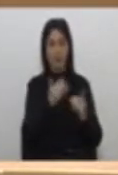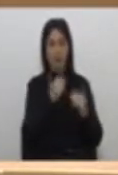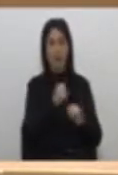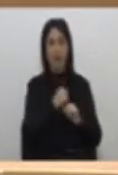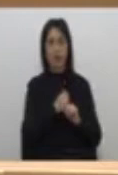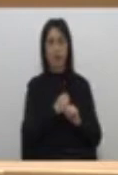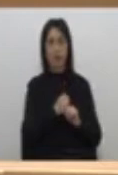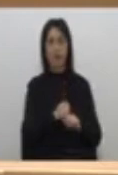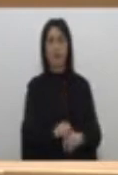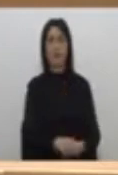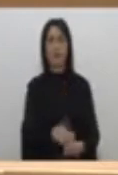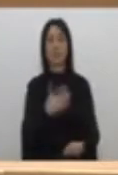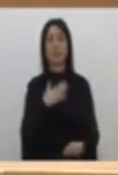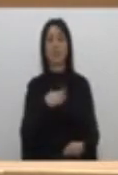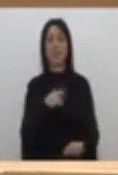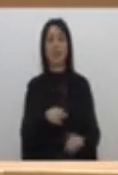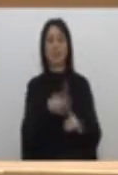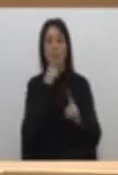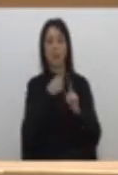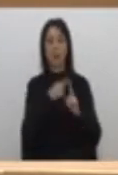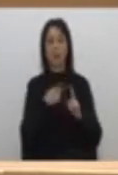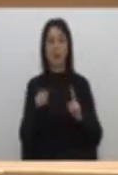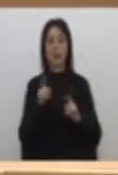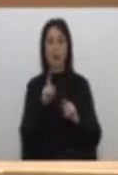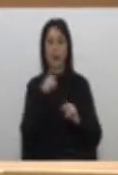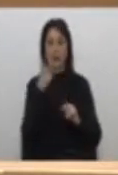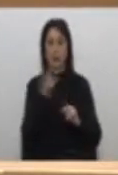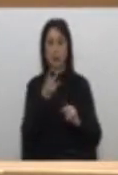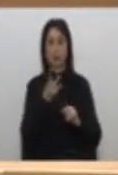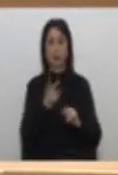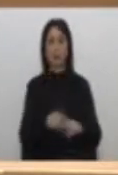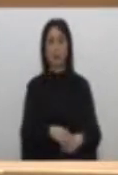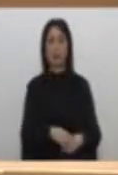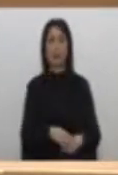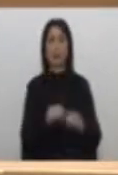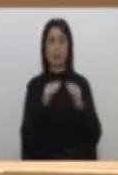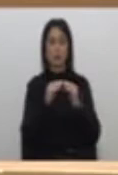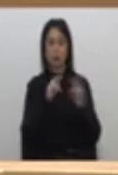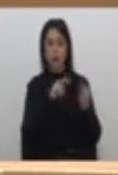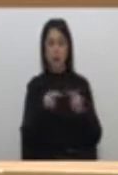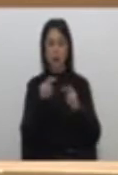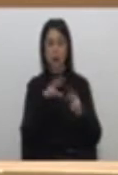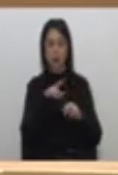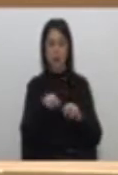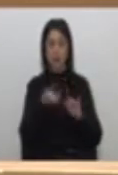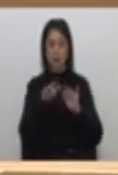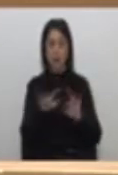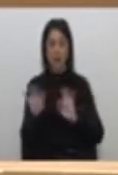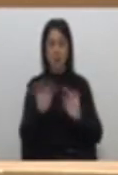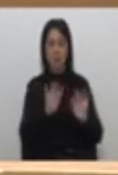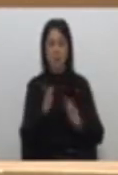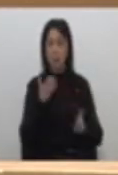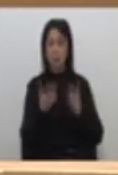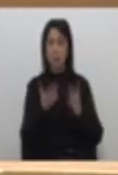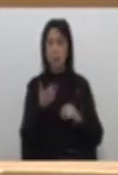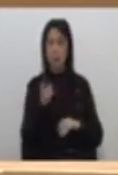გაკეთება. ჩვენ ამ პერიოდის განმავლობაში, რა თქმა უნდა, ჭიდრო მონიტორინგი ჰქონდა ამ მიმდინარე მოვლენებთან თურმე,